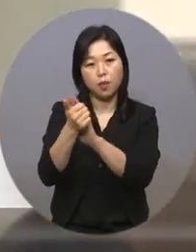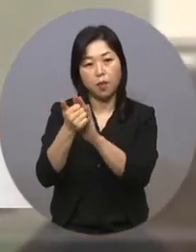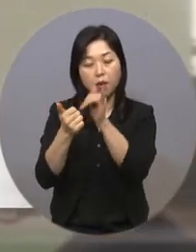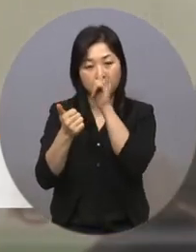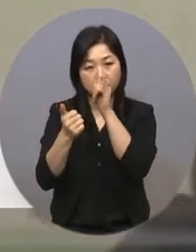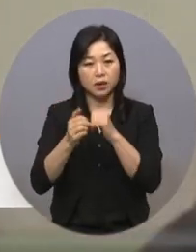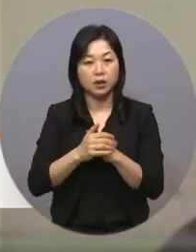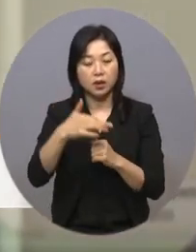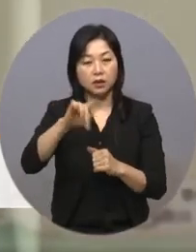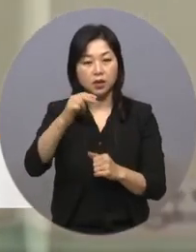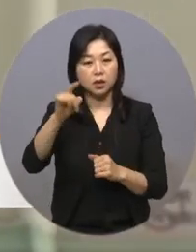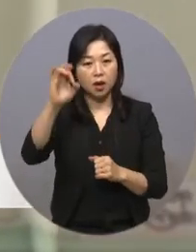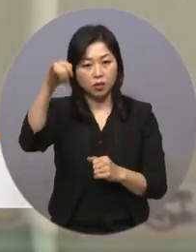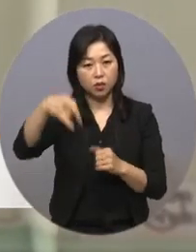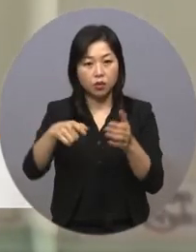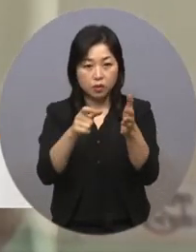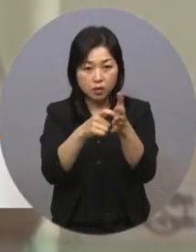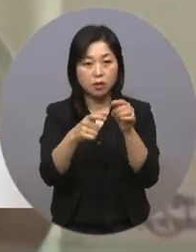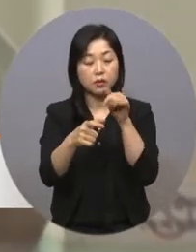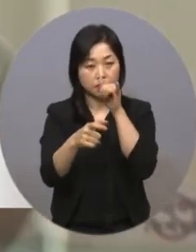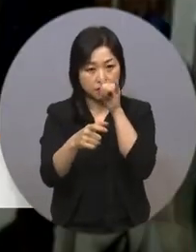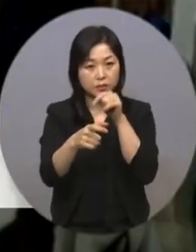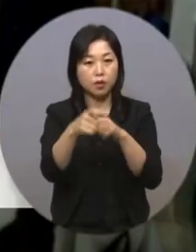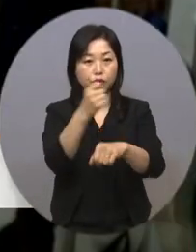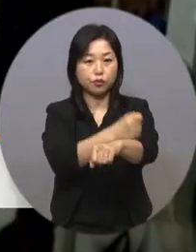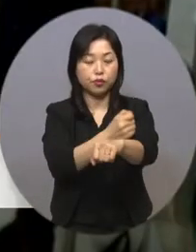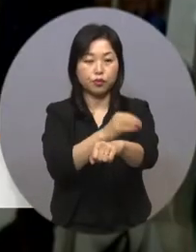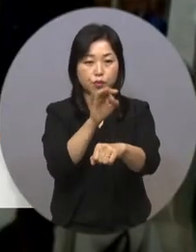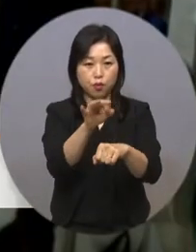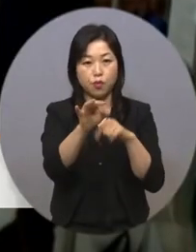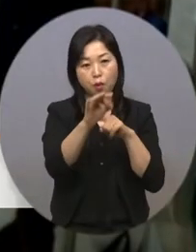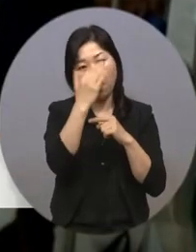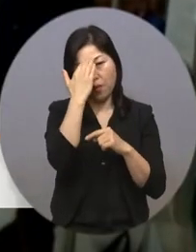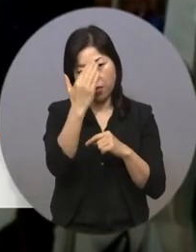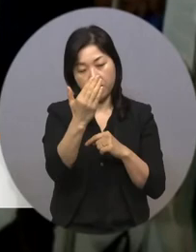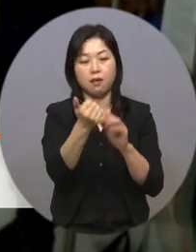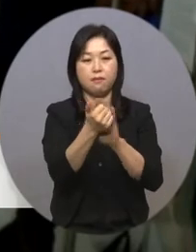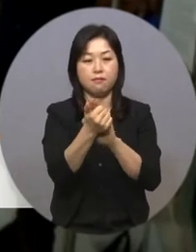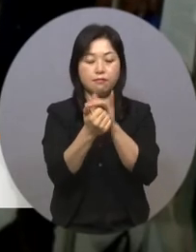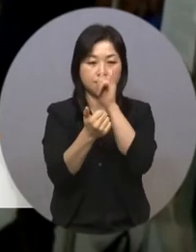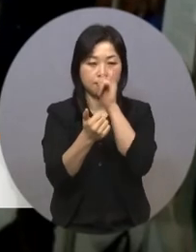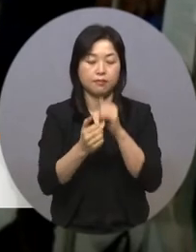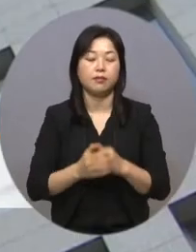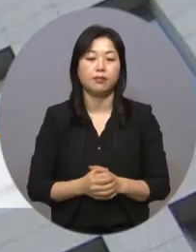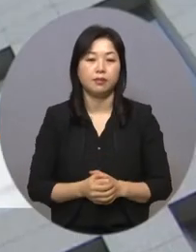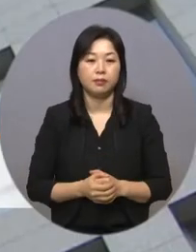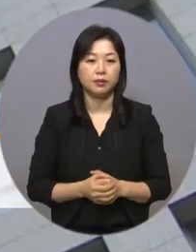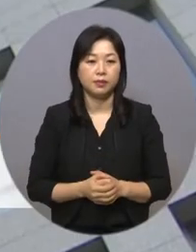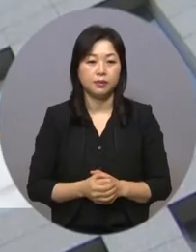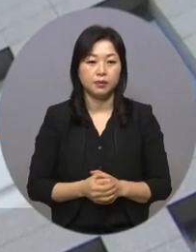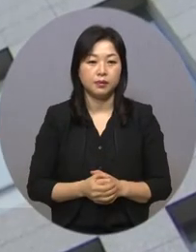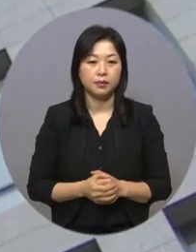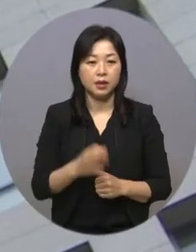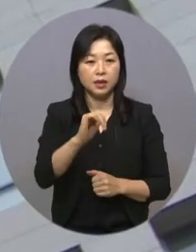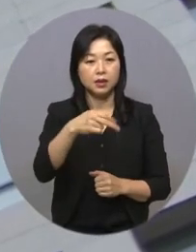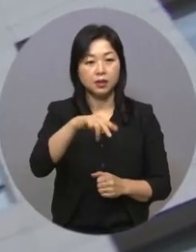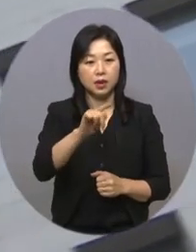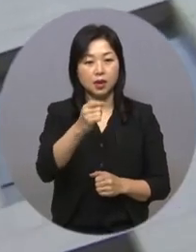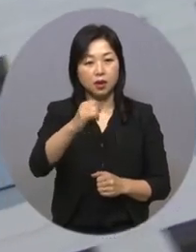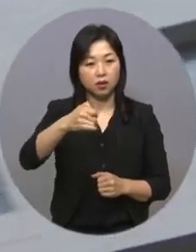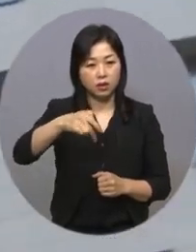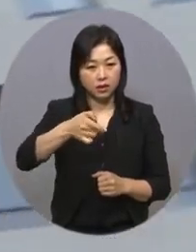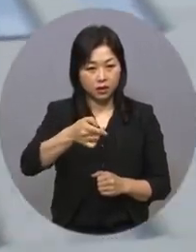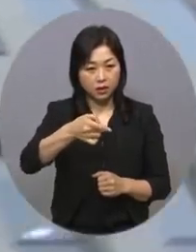등록된 경우 올해부터 응시수수료 면제 혜택을 받을 수 있습니다 인사 역시 인천은 위기